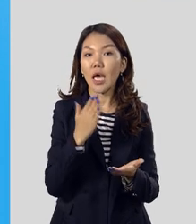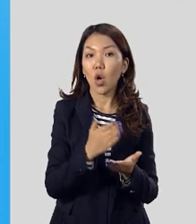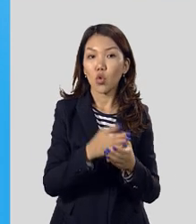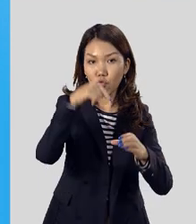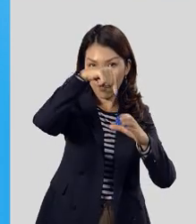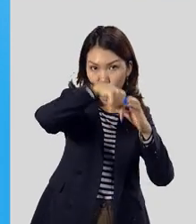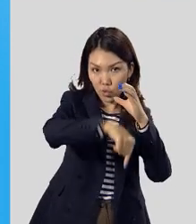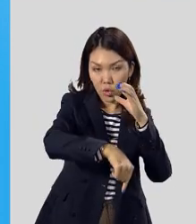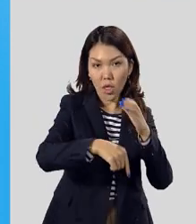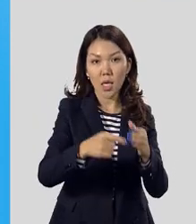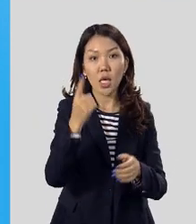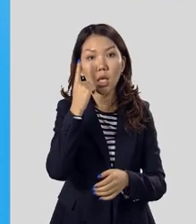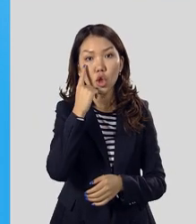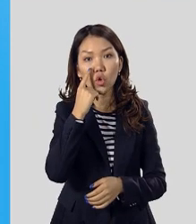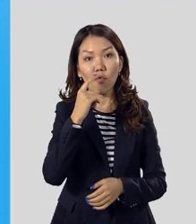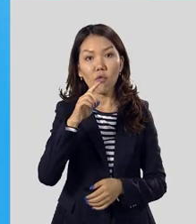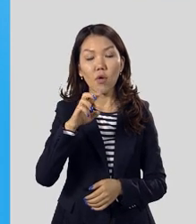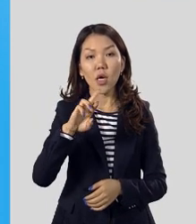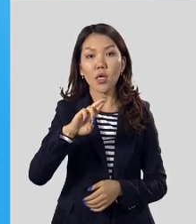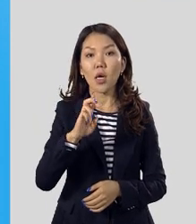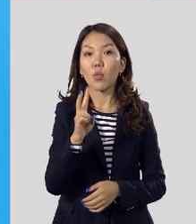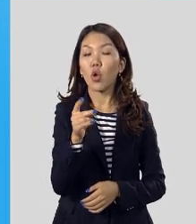находятся внутри глазного яблока.